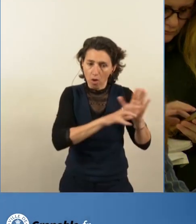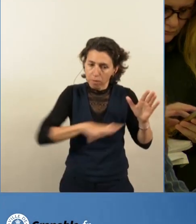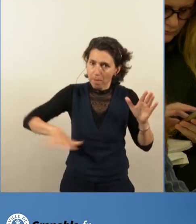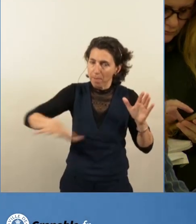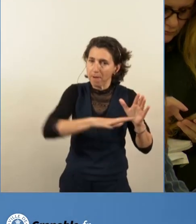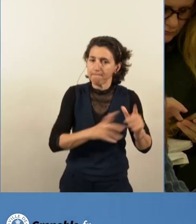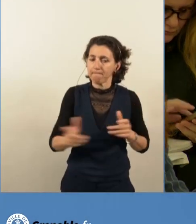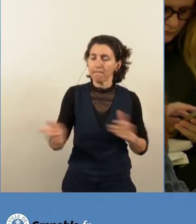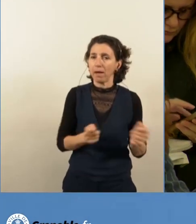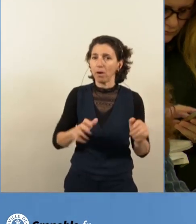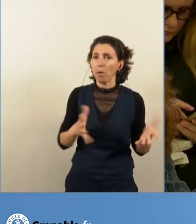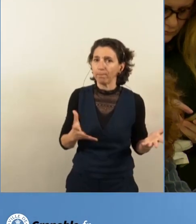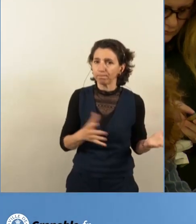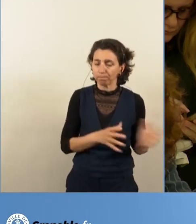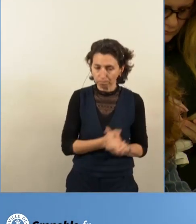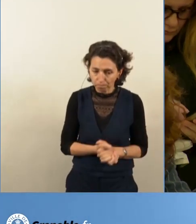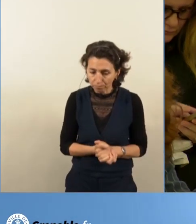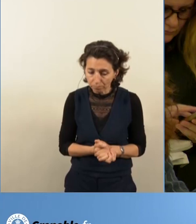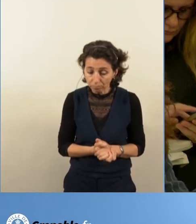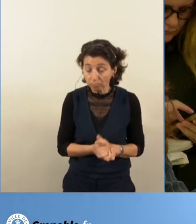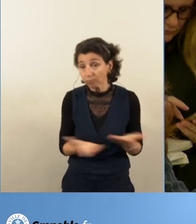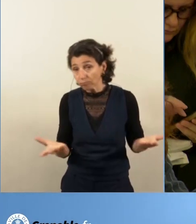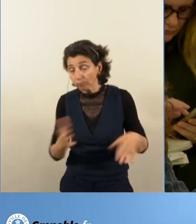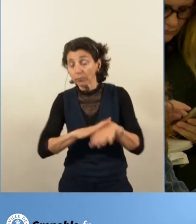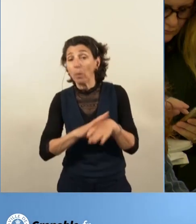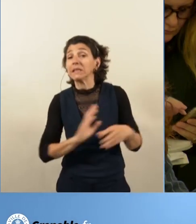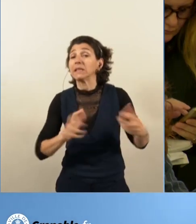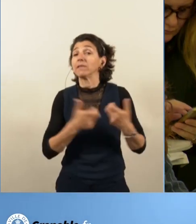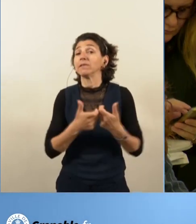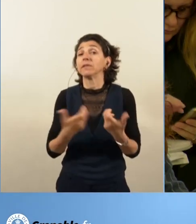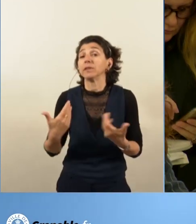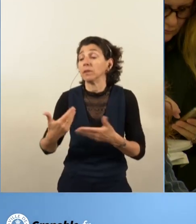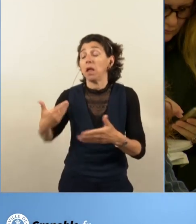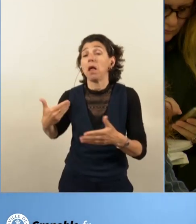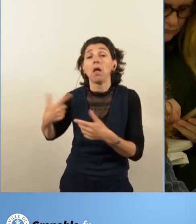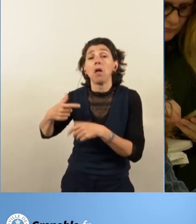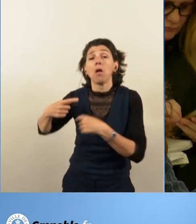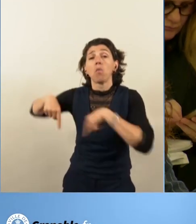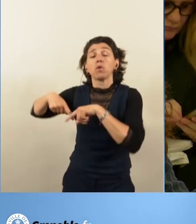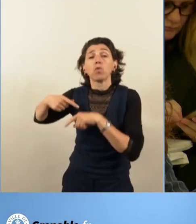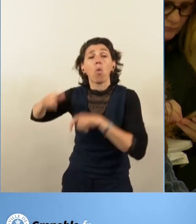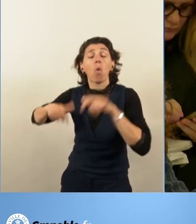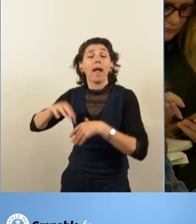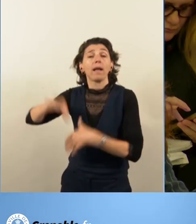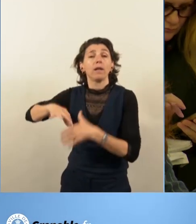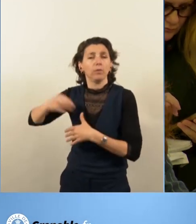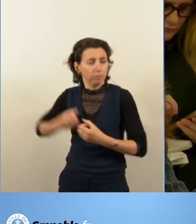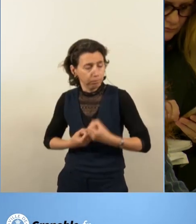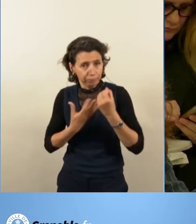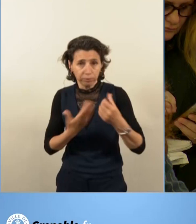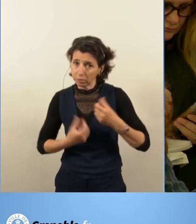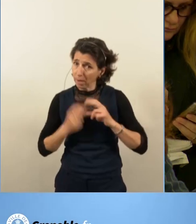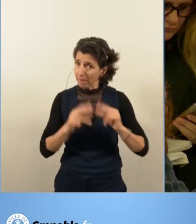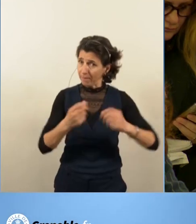tarifaire et nos collègues les élus l'ont expliqué en commission quand on leur a posé la question une cohérence financière à l'échelle de